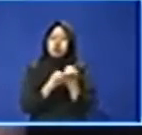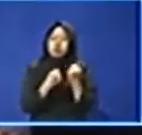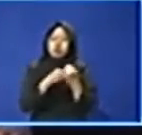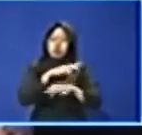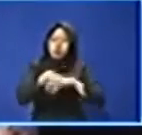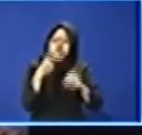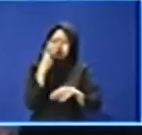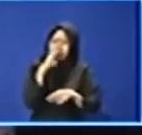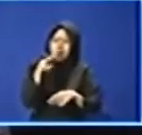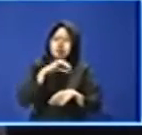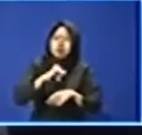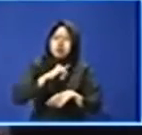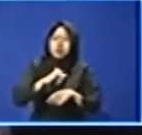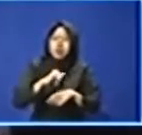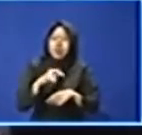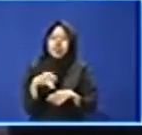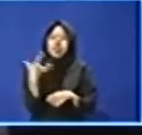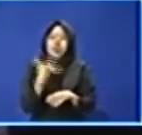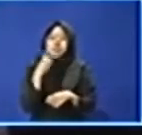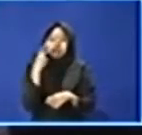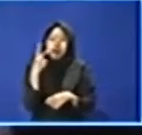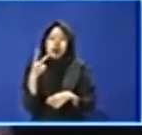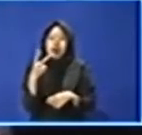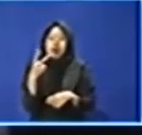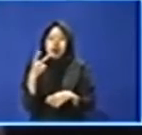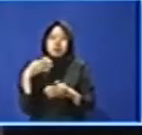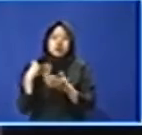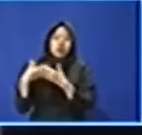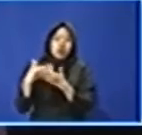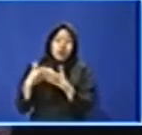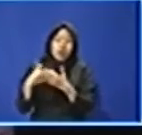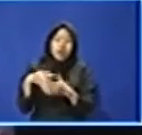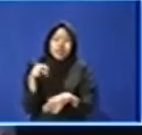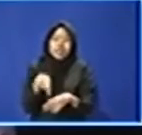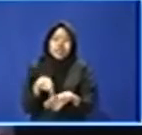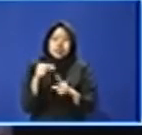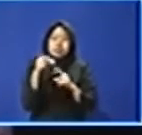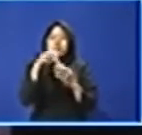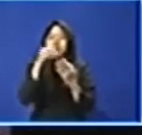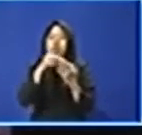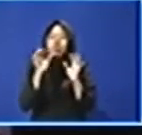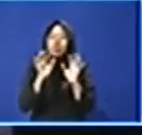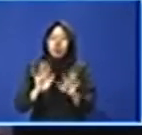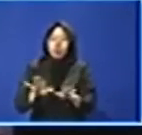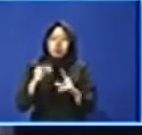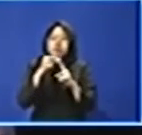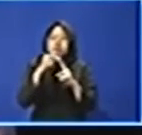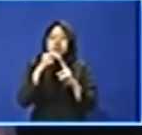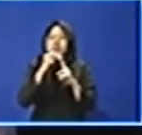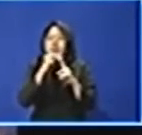rumah-rumah tetep jaga persaudaraan pada masyarakat kota Bima Jin hanya Bell saja jangan sampai karena Pilkada ini